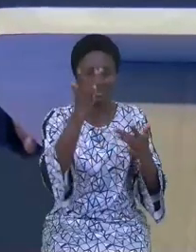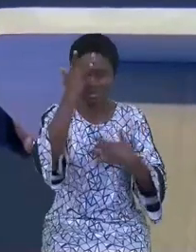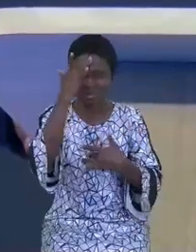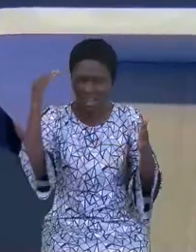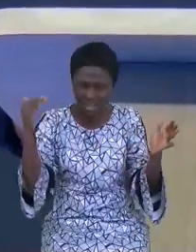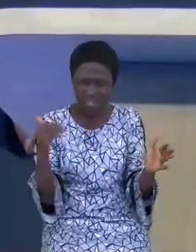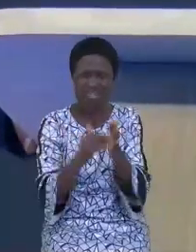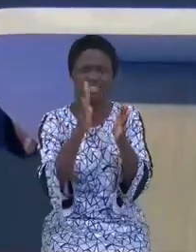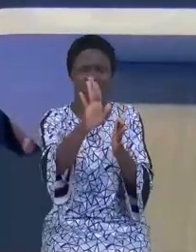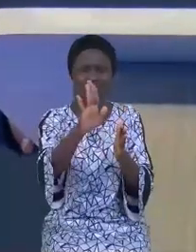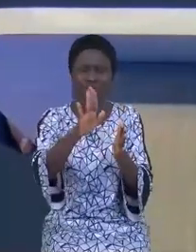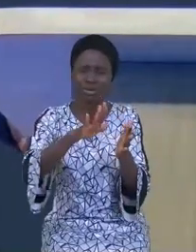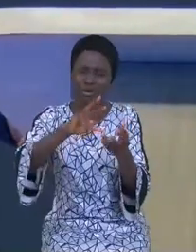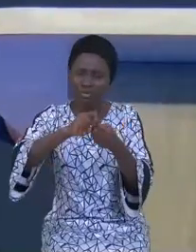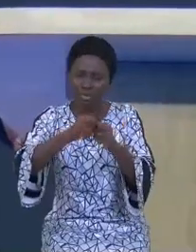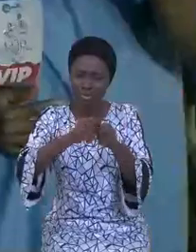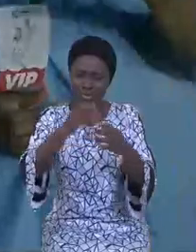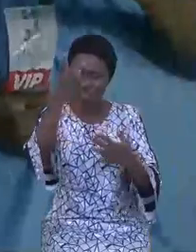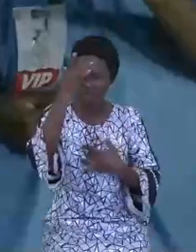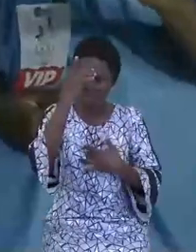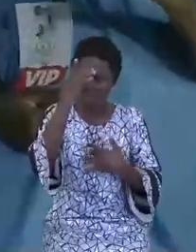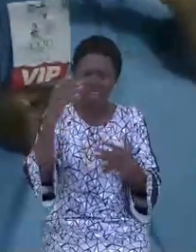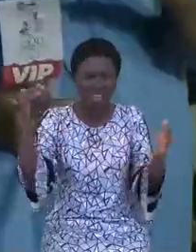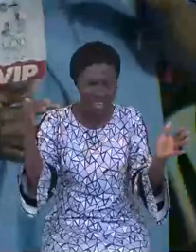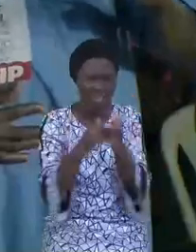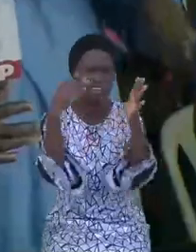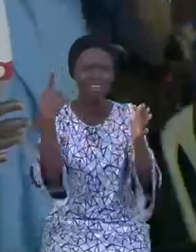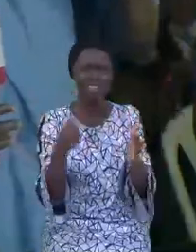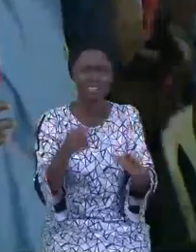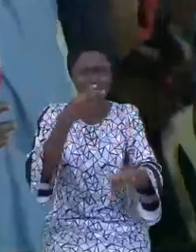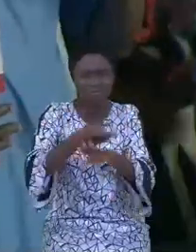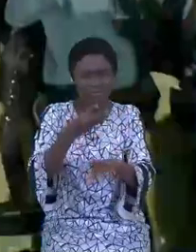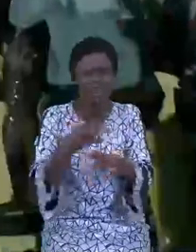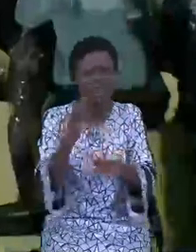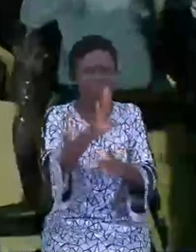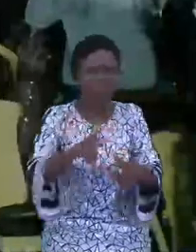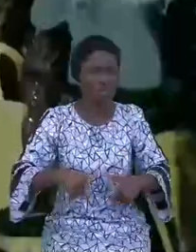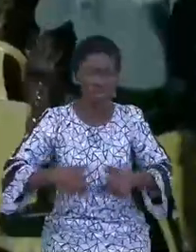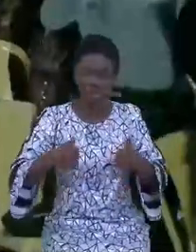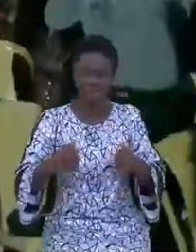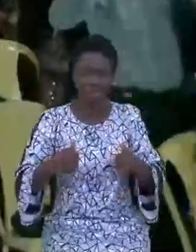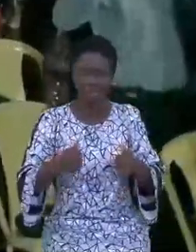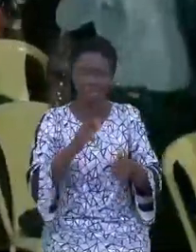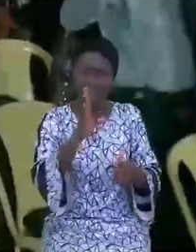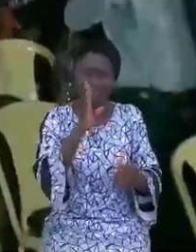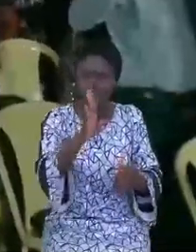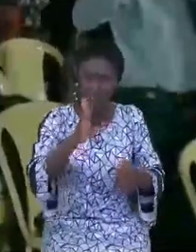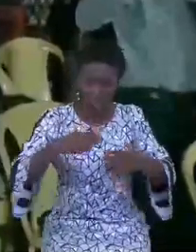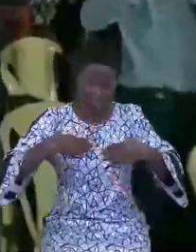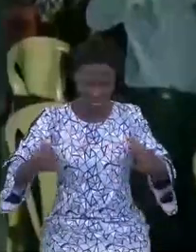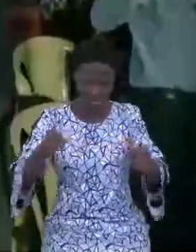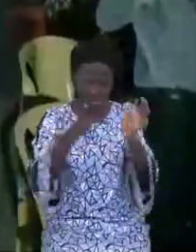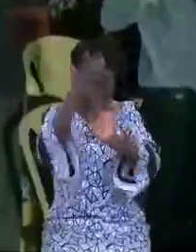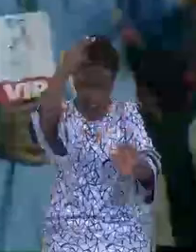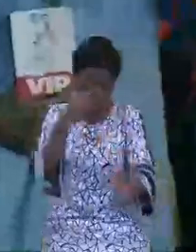contre ta déformation, contre les impossibilités de ta vie. Soyez guéri au nom